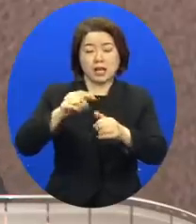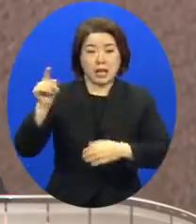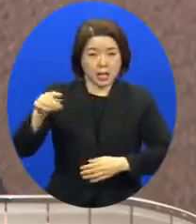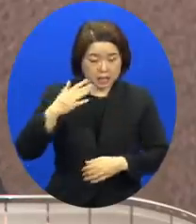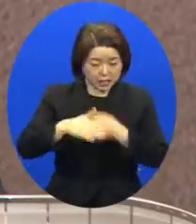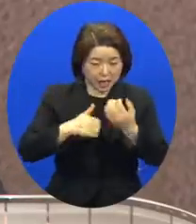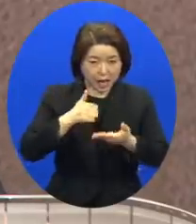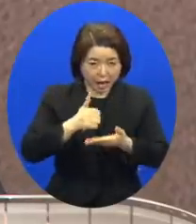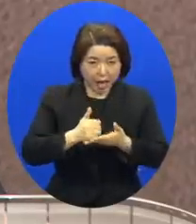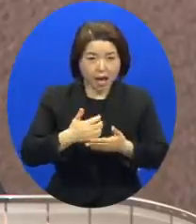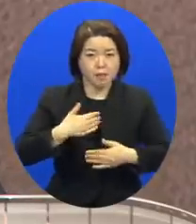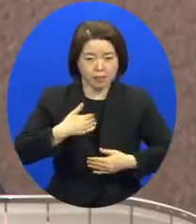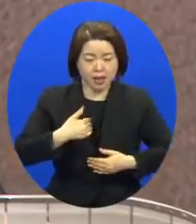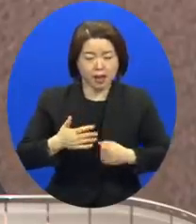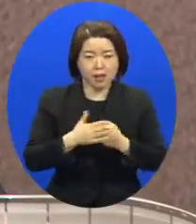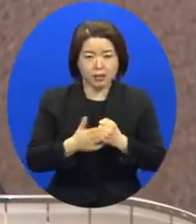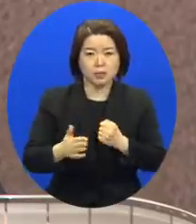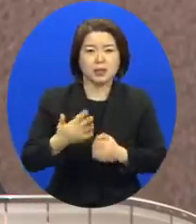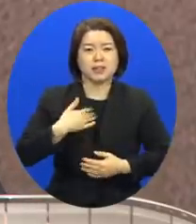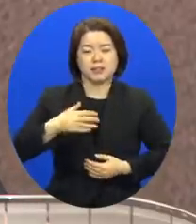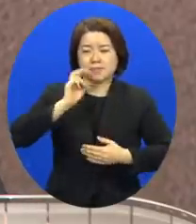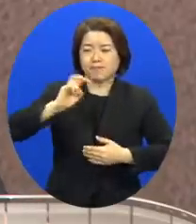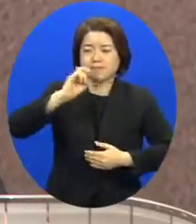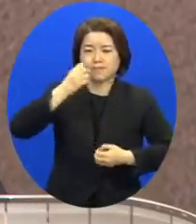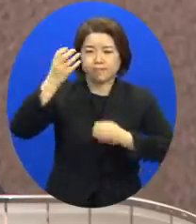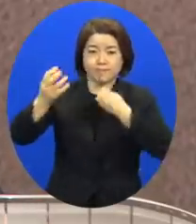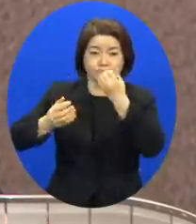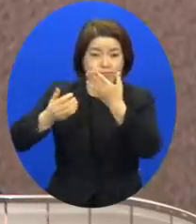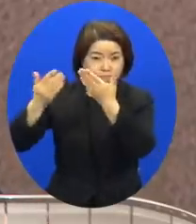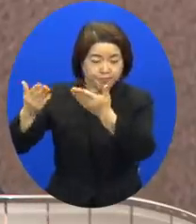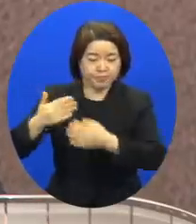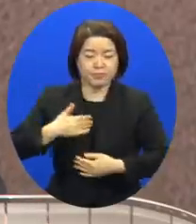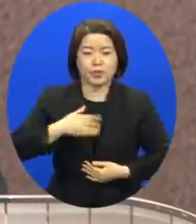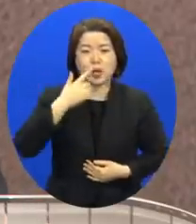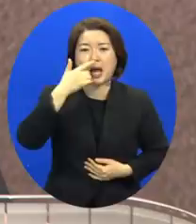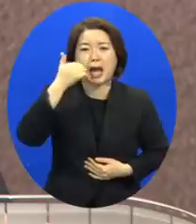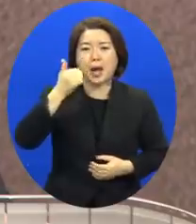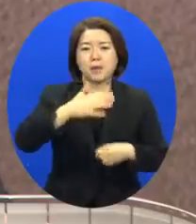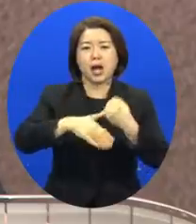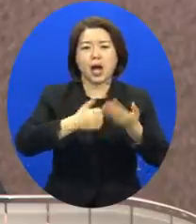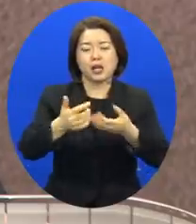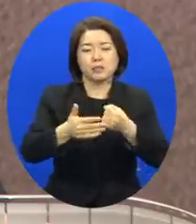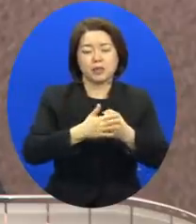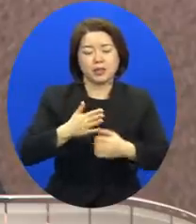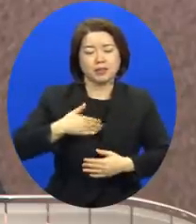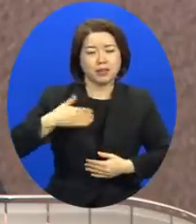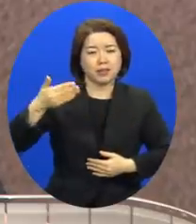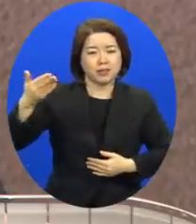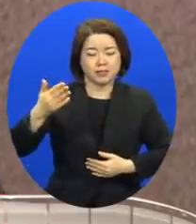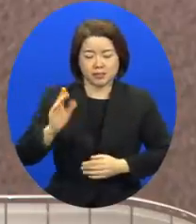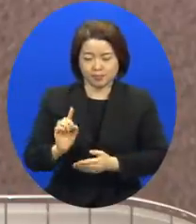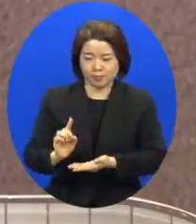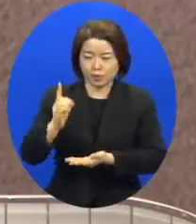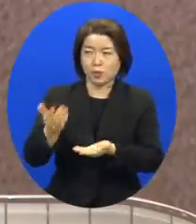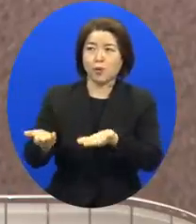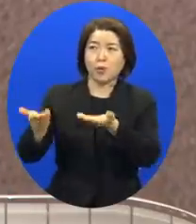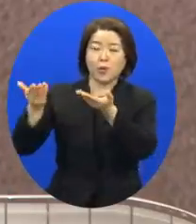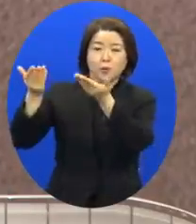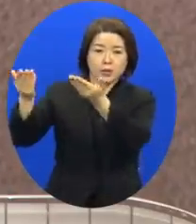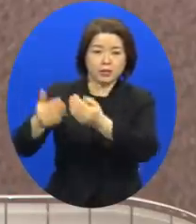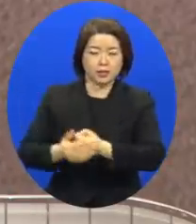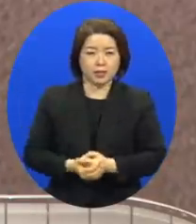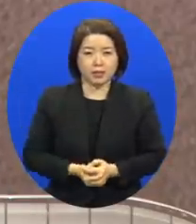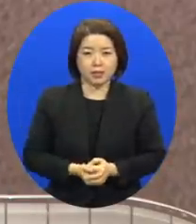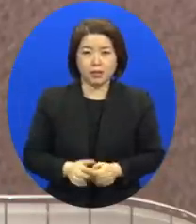내가 그를 찬송할 것이오 내 아버지 하나님이시니 내가 그를 높이리라 다 구원의 노래를